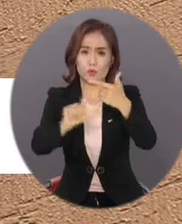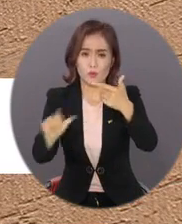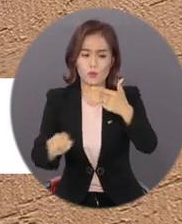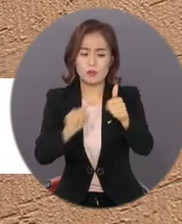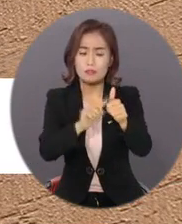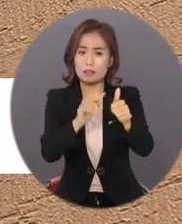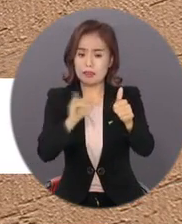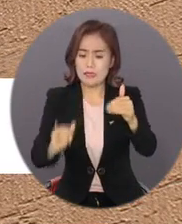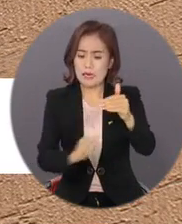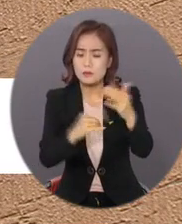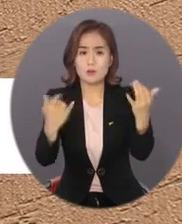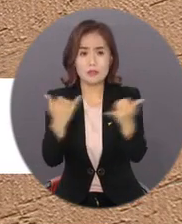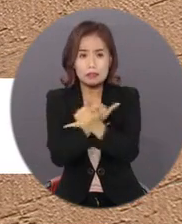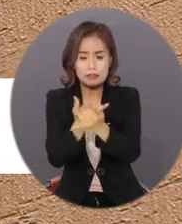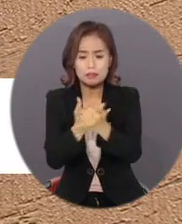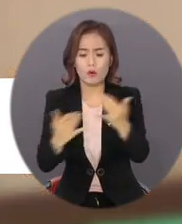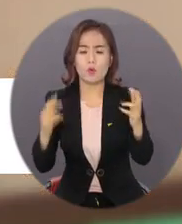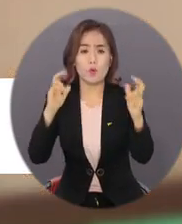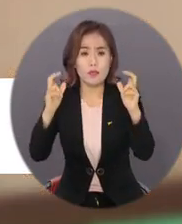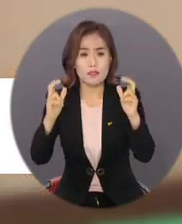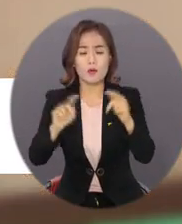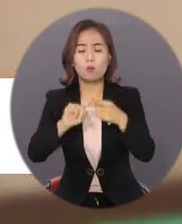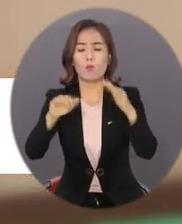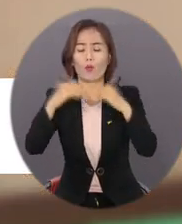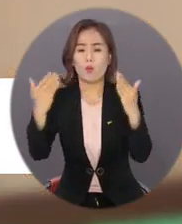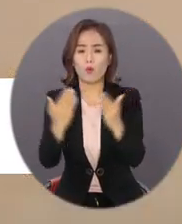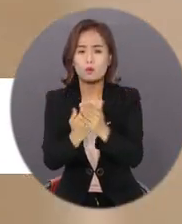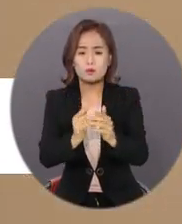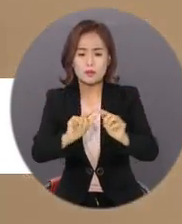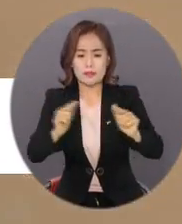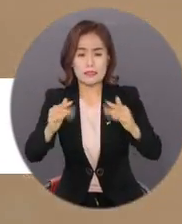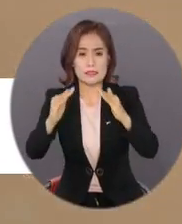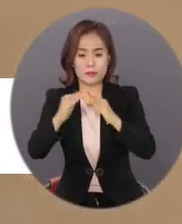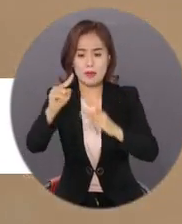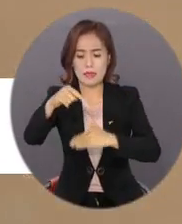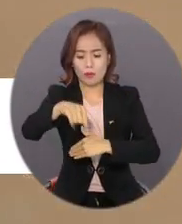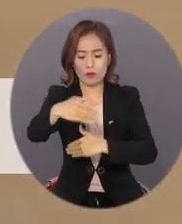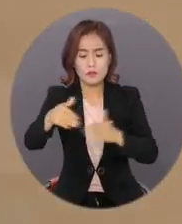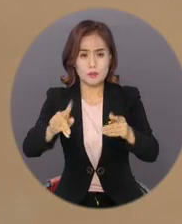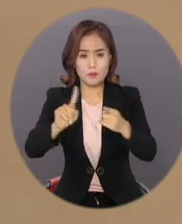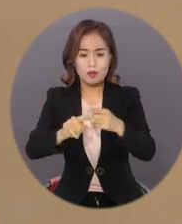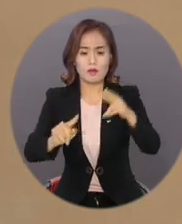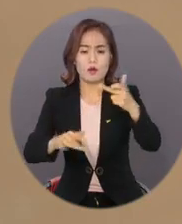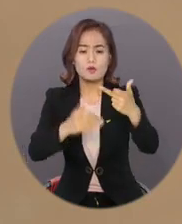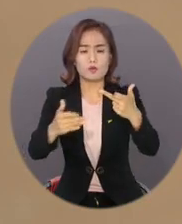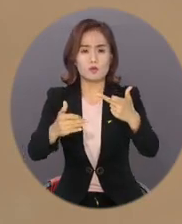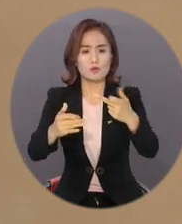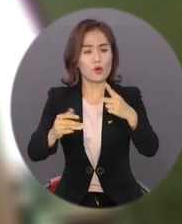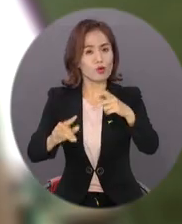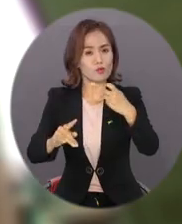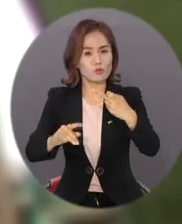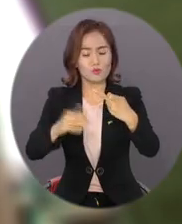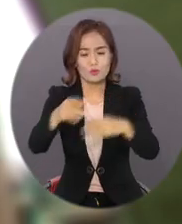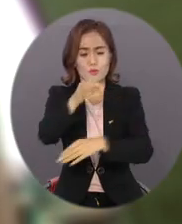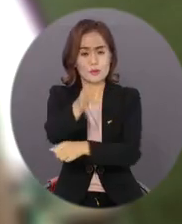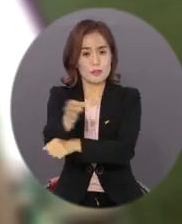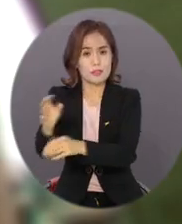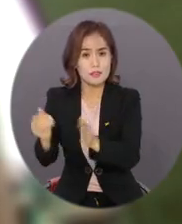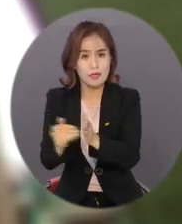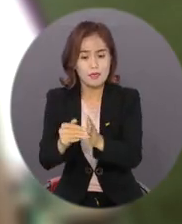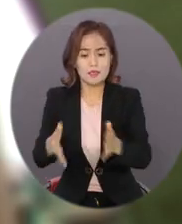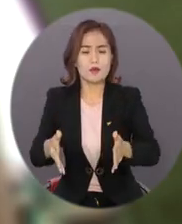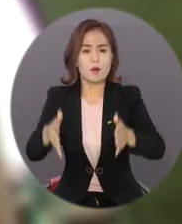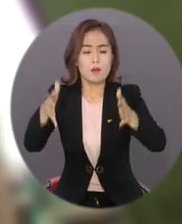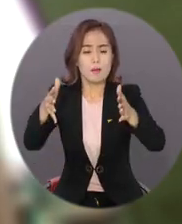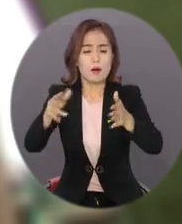씨의 가족과 친인척, 가족회사 등은 다세대 주택으로 분류된 한 원룸 건물의 12가구를 사들였습니다. 해당